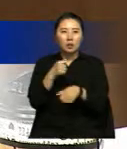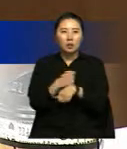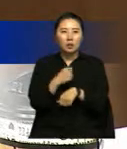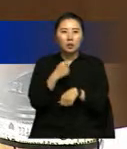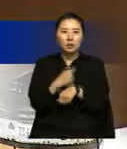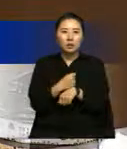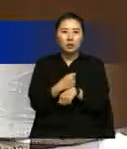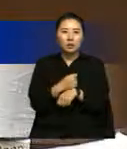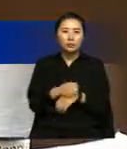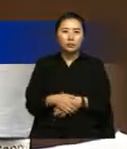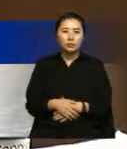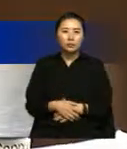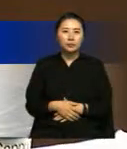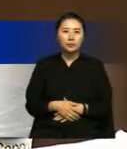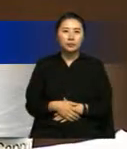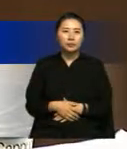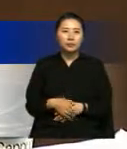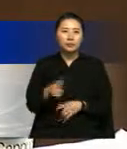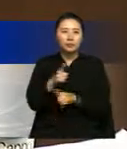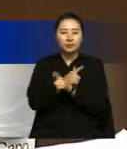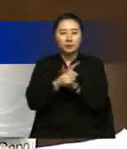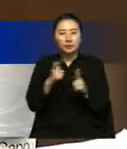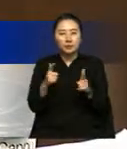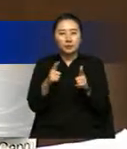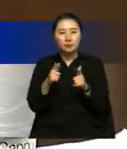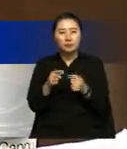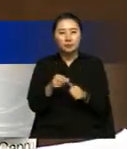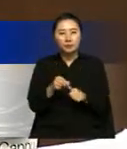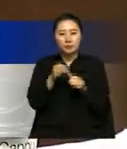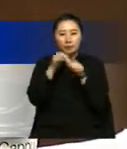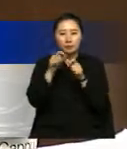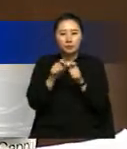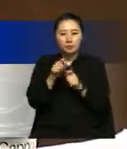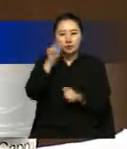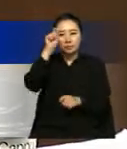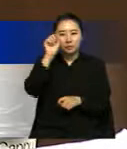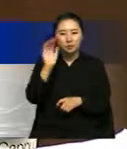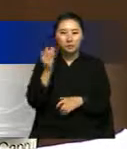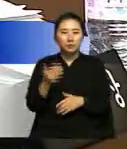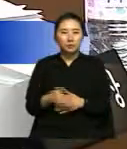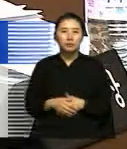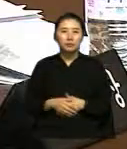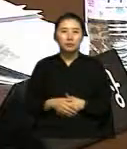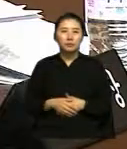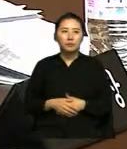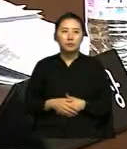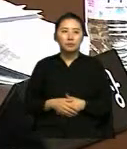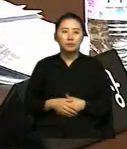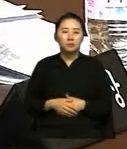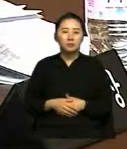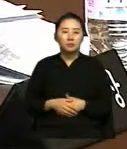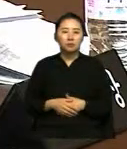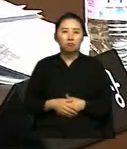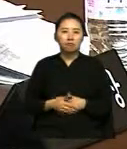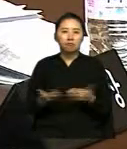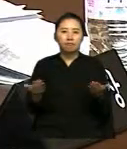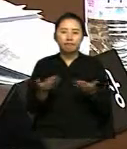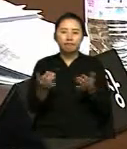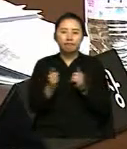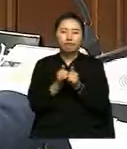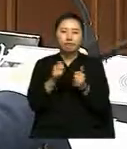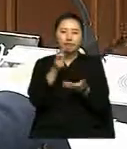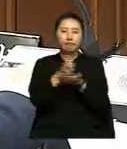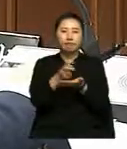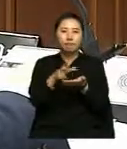제안서를 냈는데 그 느낌으로 아마 선정이 되면은 또 오해가 있어요. 이에 대해 집행부는